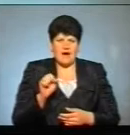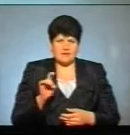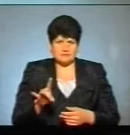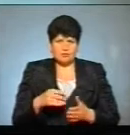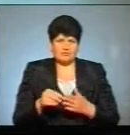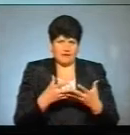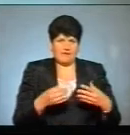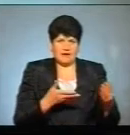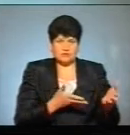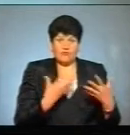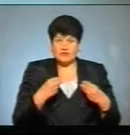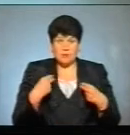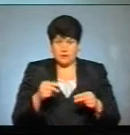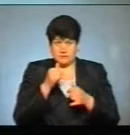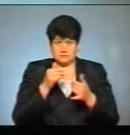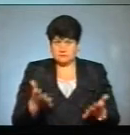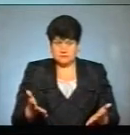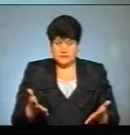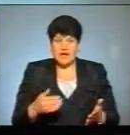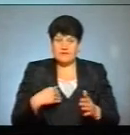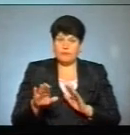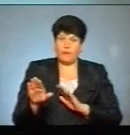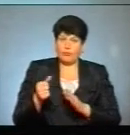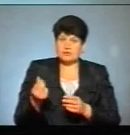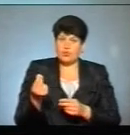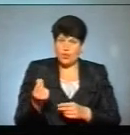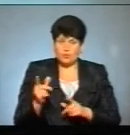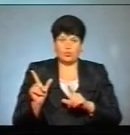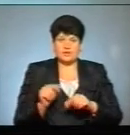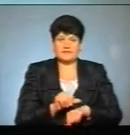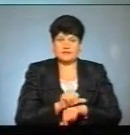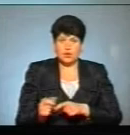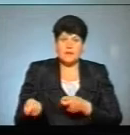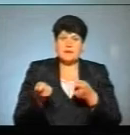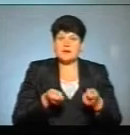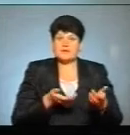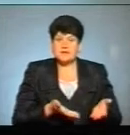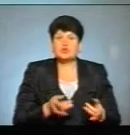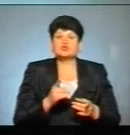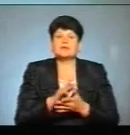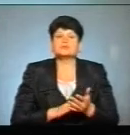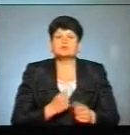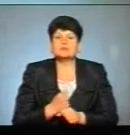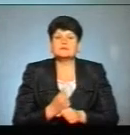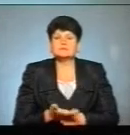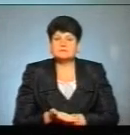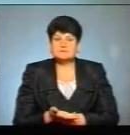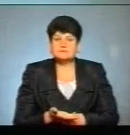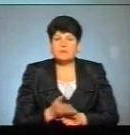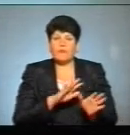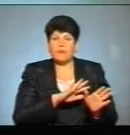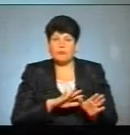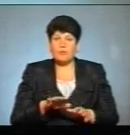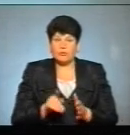весну, він уже його не продасть. А він позичив гроші, поїхав за кордон і його привіз. Що він має робити зараз з цим товаром? Приходить